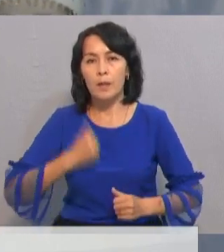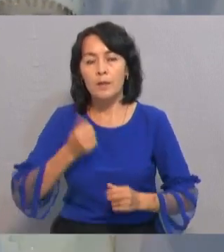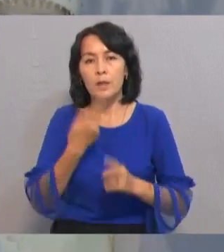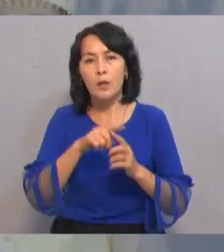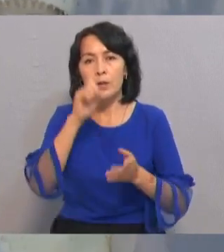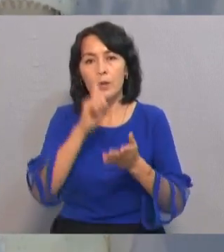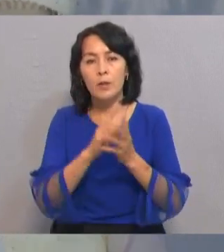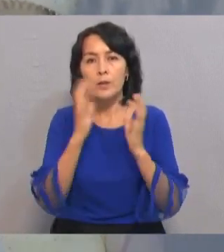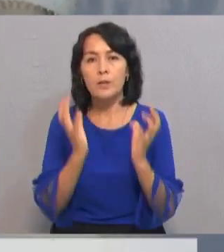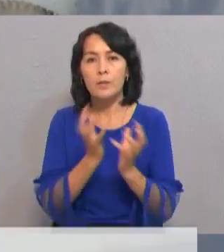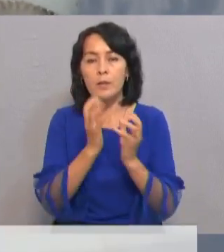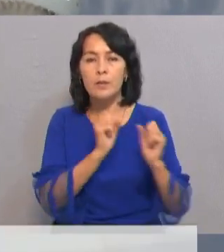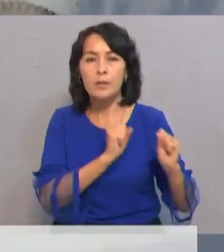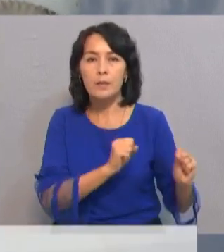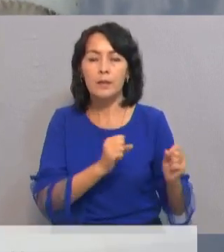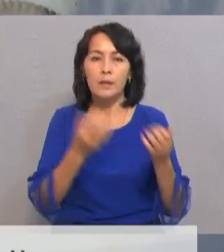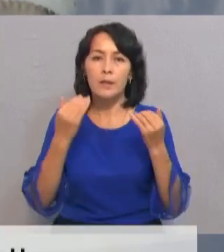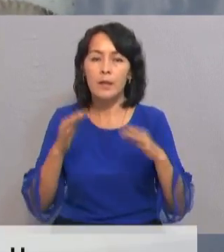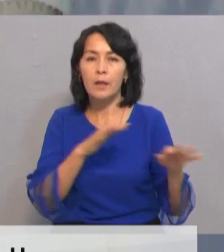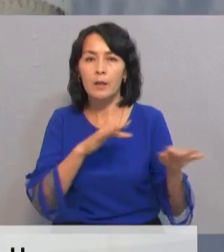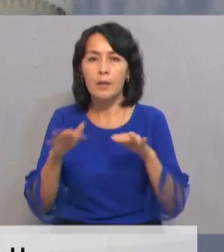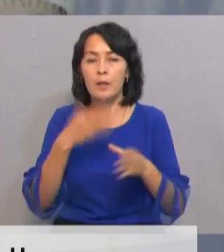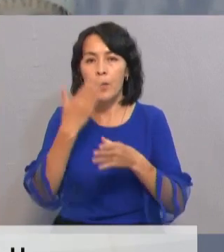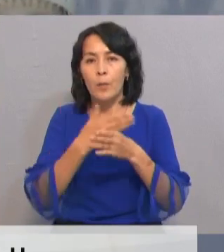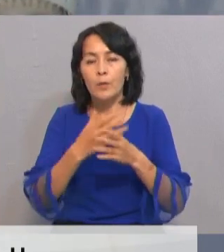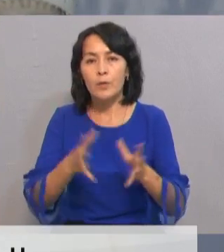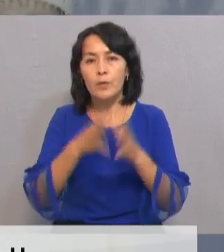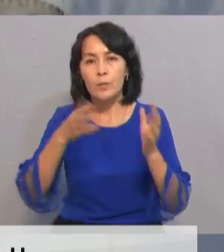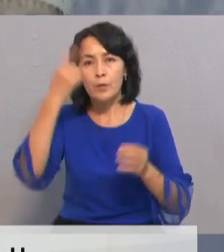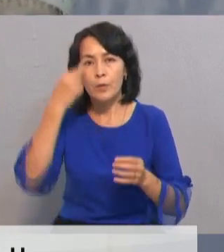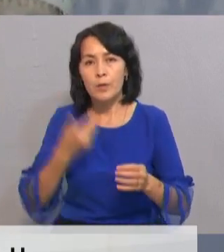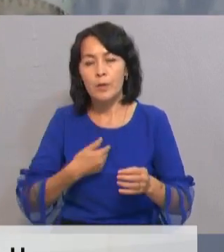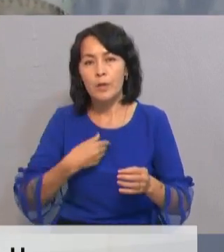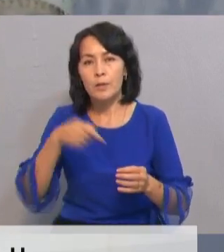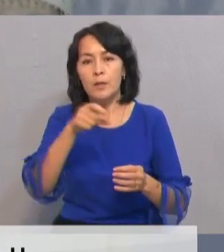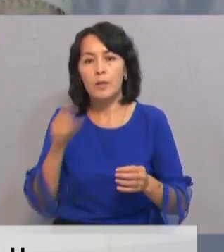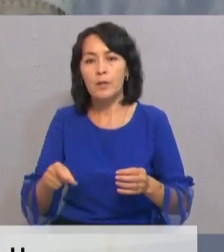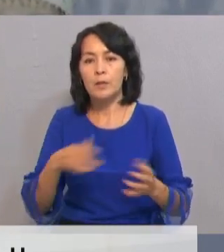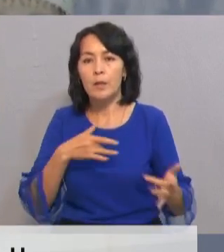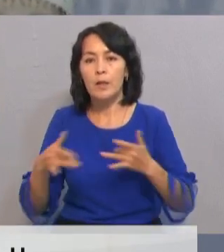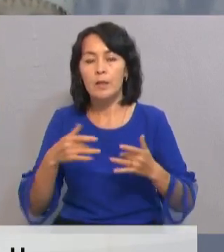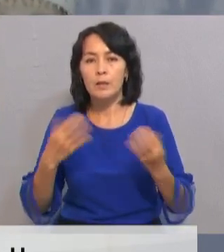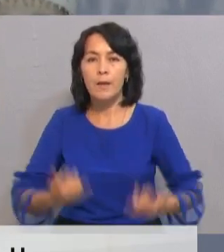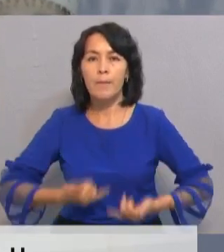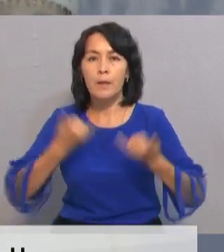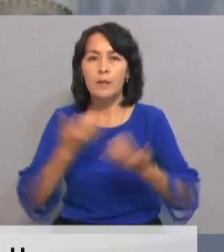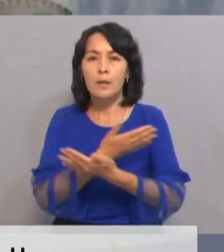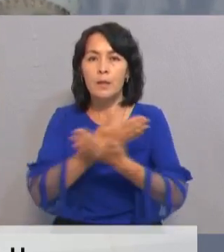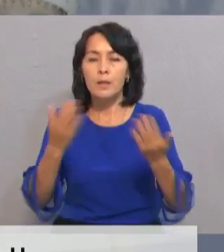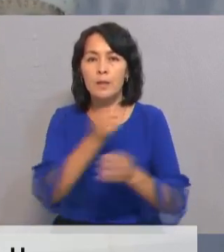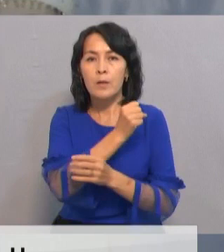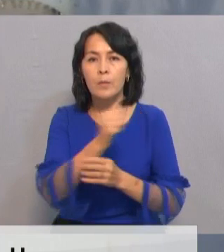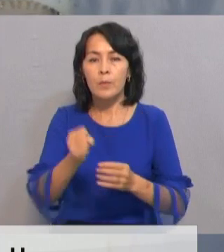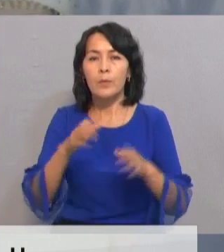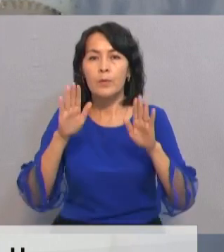которые должны беречь и сохранять. Такие мероприятия помогают еще больше узнавать наших народных артистов. Поздравляю всех победителей.